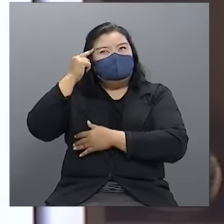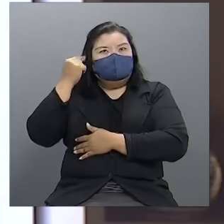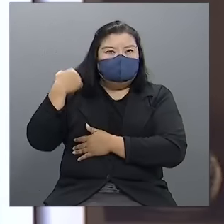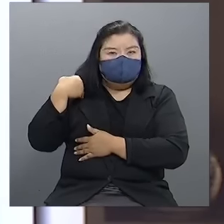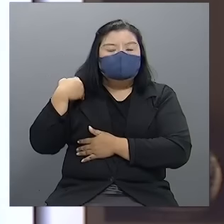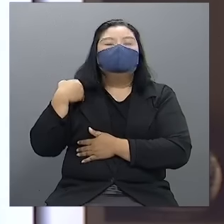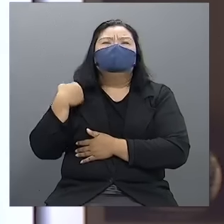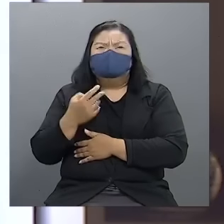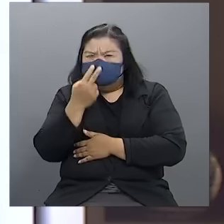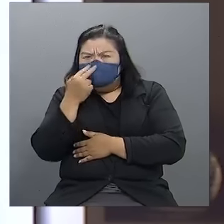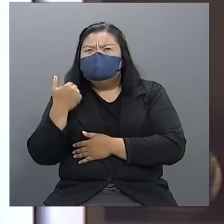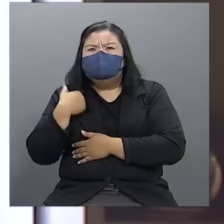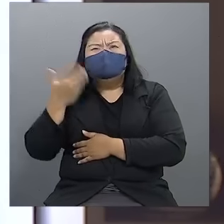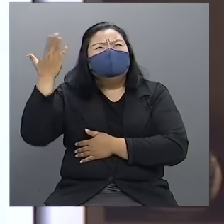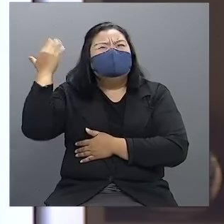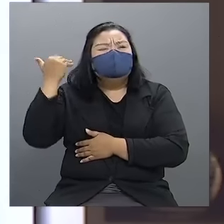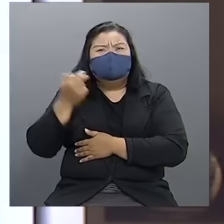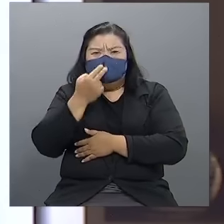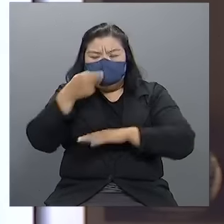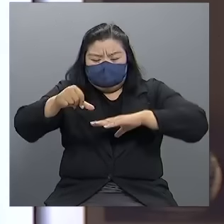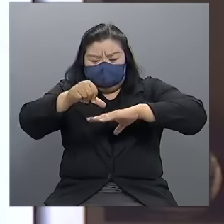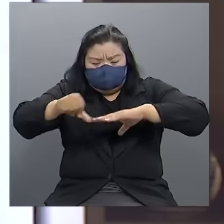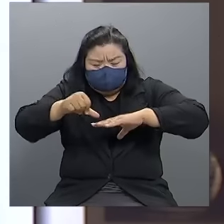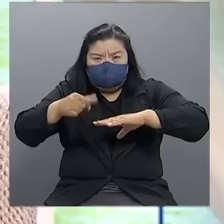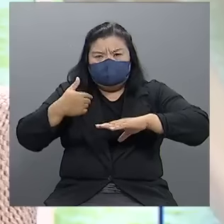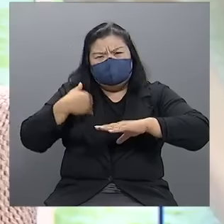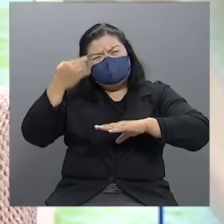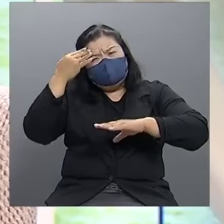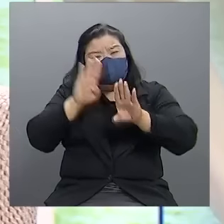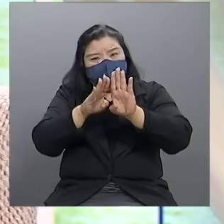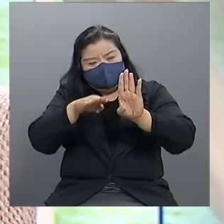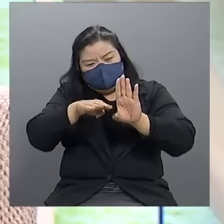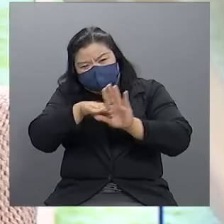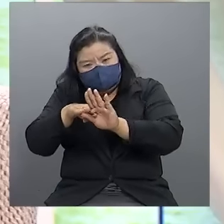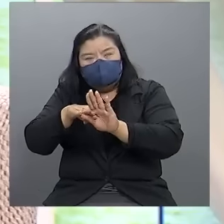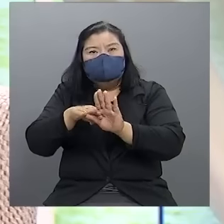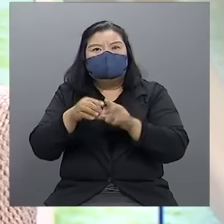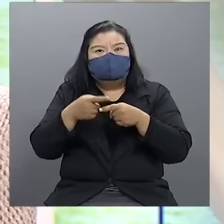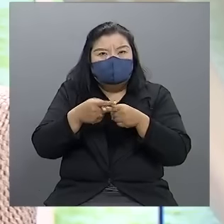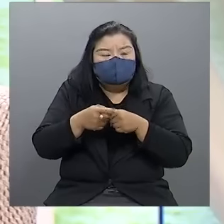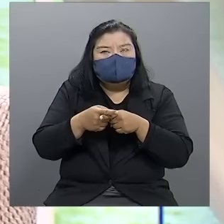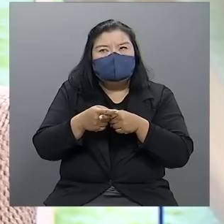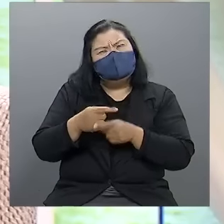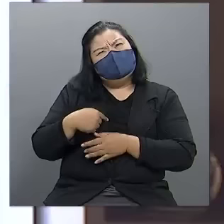าไปบาทเจ็มามง โนประตูหนีบ หออจจะเป็เลบครบ อะไรอย่นโอ นี่ยงดี ยุคิถขดว เขาไปโนยาย้มผม หรอเปล